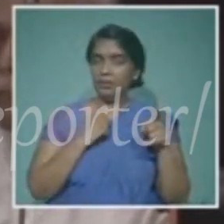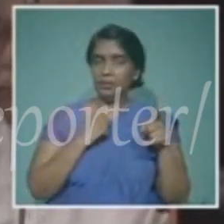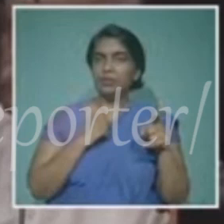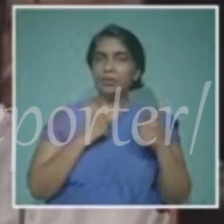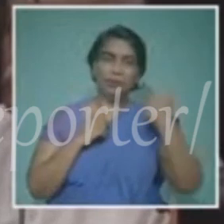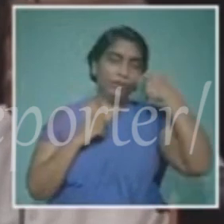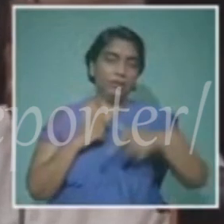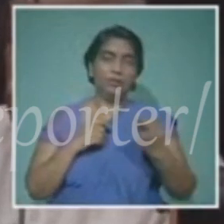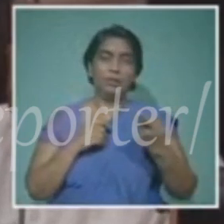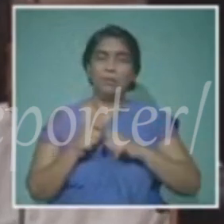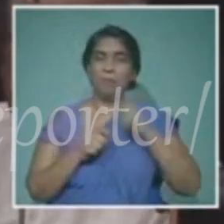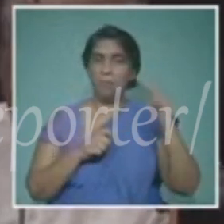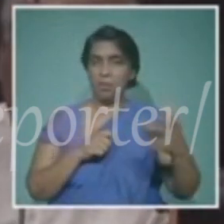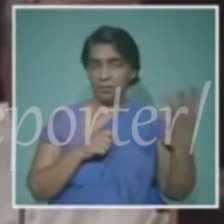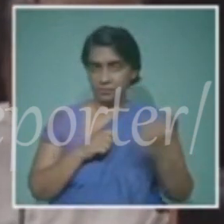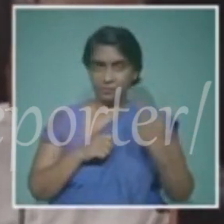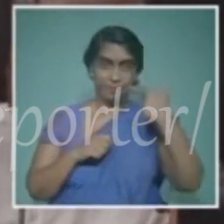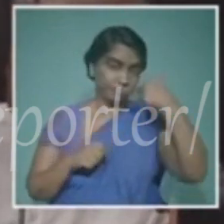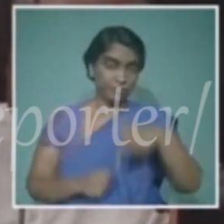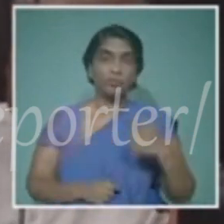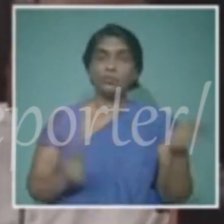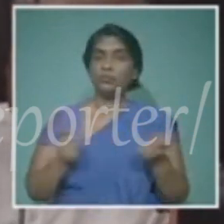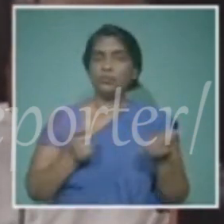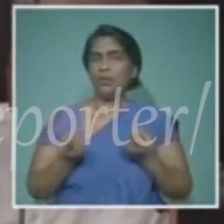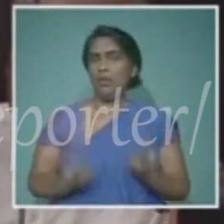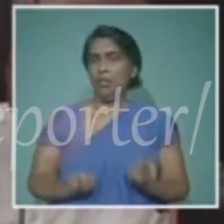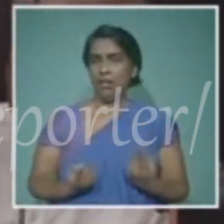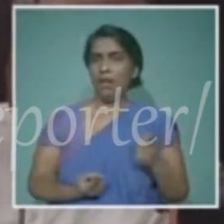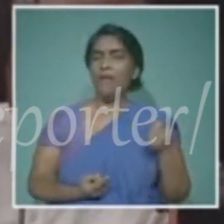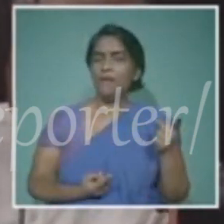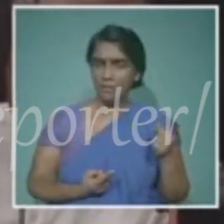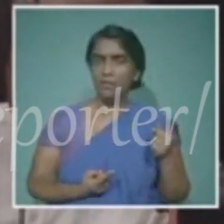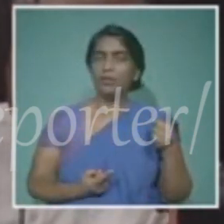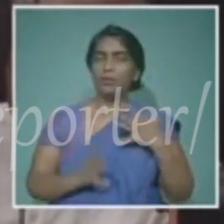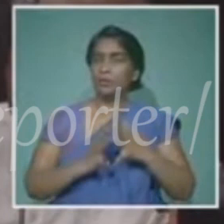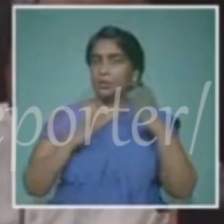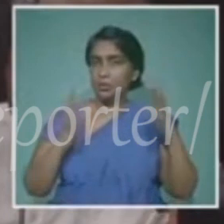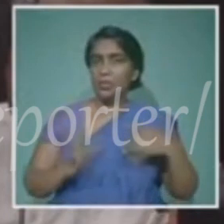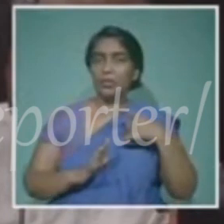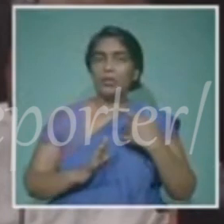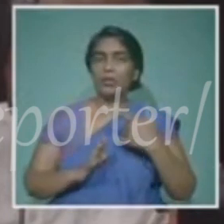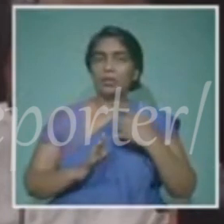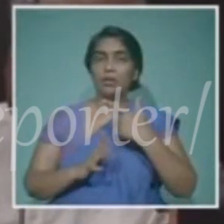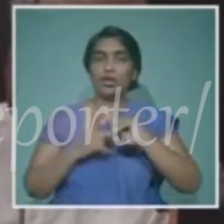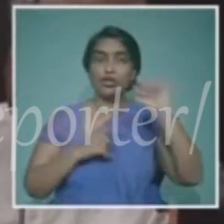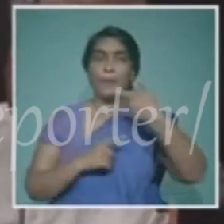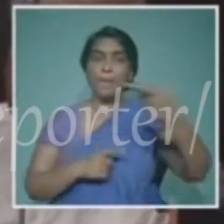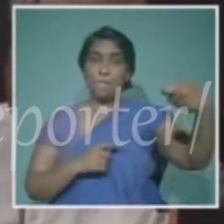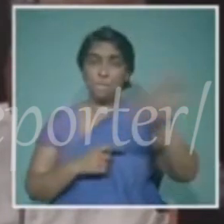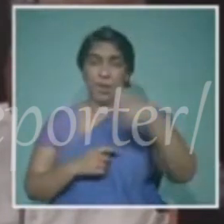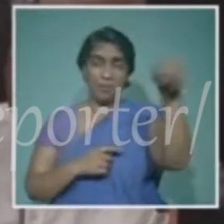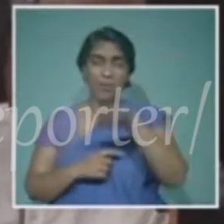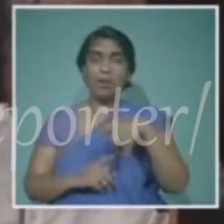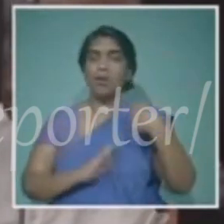මේ ඉන්ධන මිල දීලා ගන්න. එකක් ඉන්ධන වෙළඳපොලේ අඩුවක් තියෙනවා. ඒකෙන් වැඩි ප්‍රමාණයක් මේ රටවල් මිල දී ගන්නවා. එතකොට